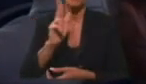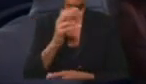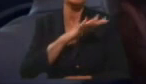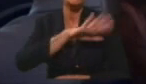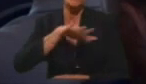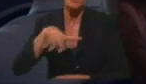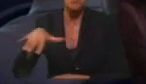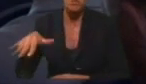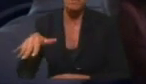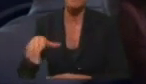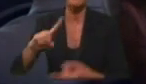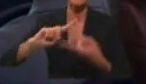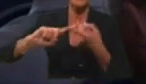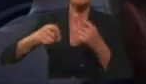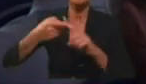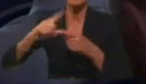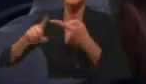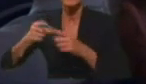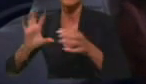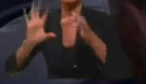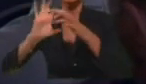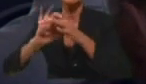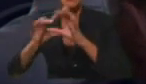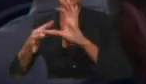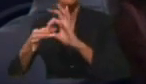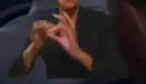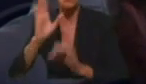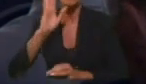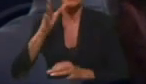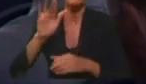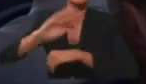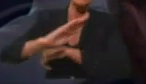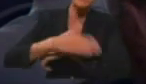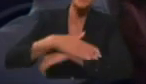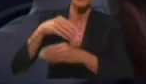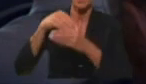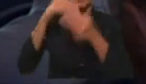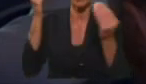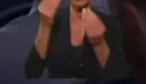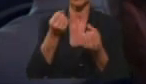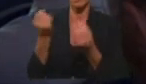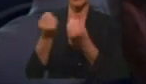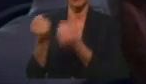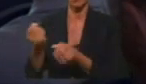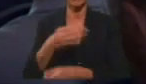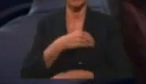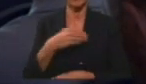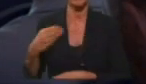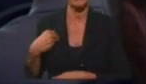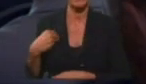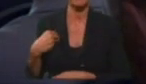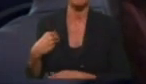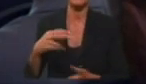Polityka spójności będzie nadal wspierała rozwój transportowy, a zwłaszcza likwidację wykluczenia transportowego w Polsce.